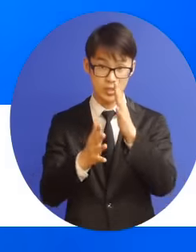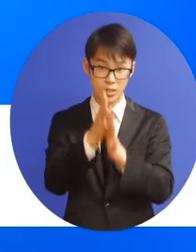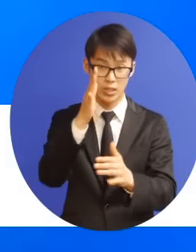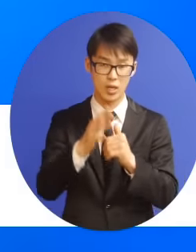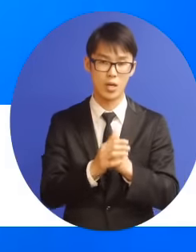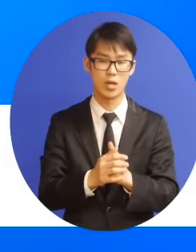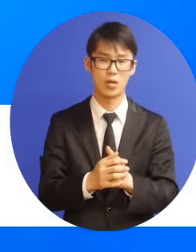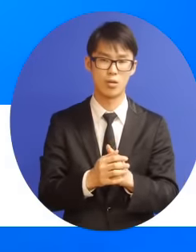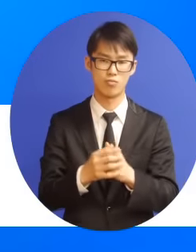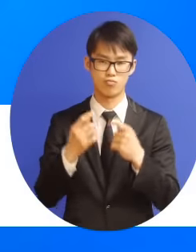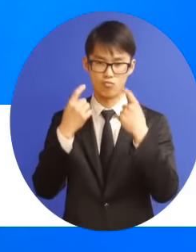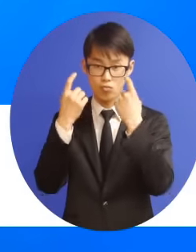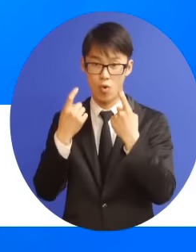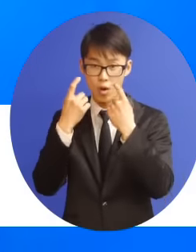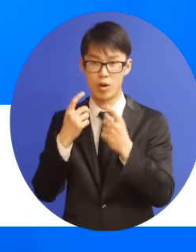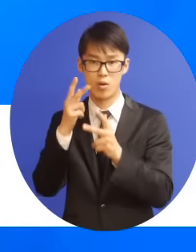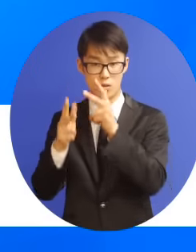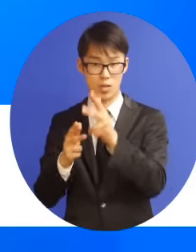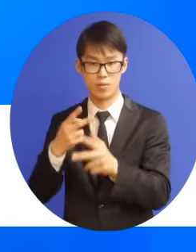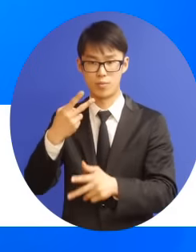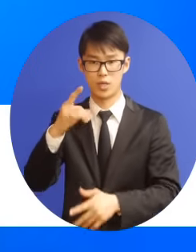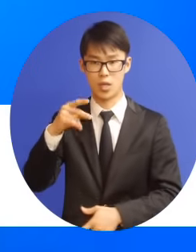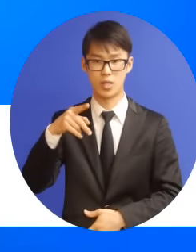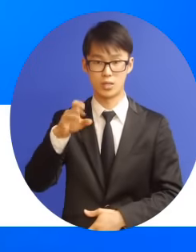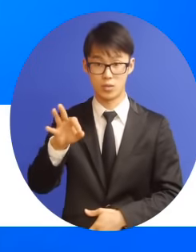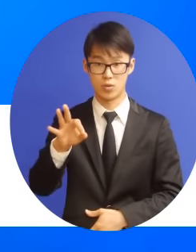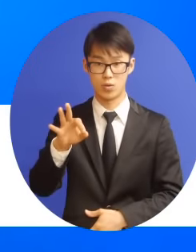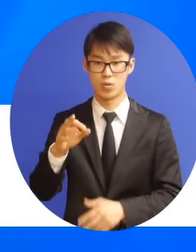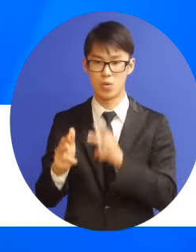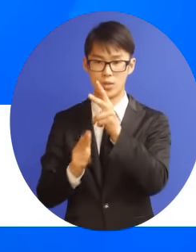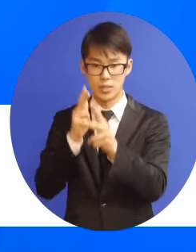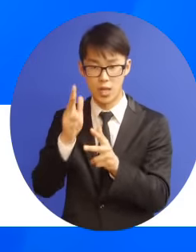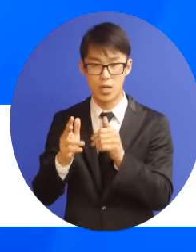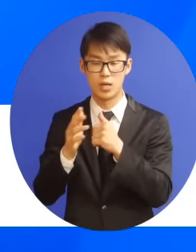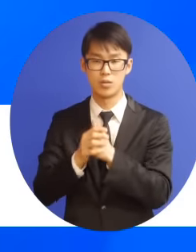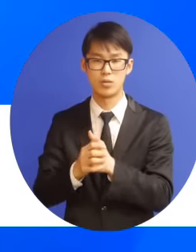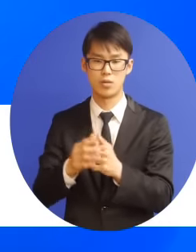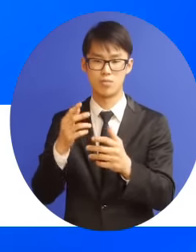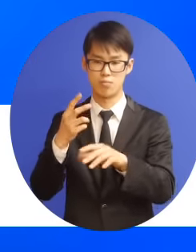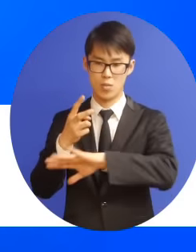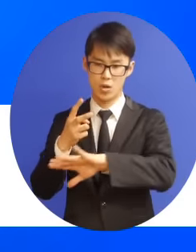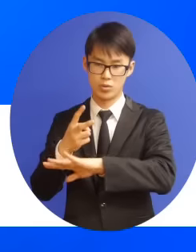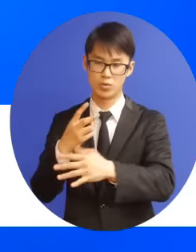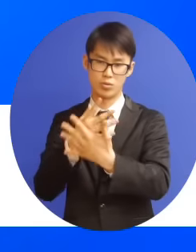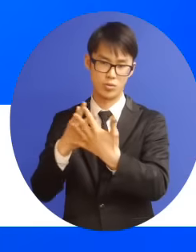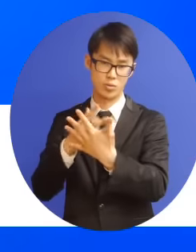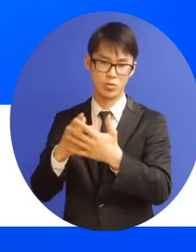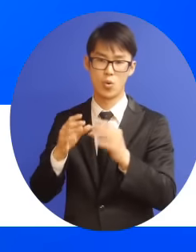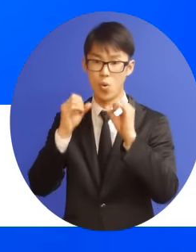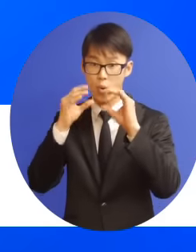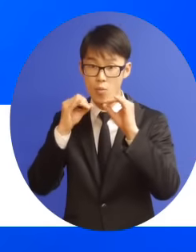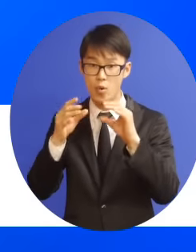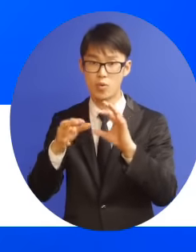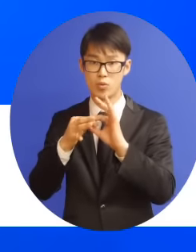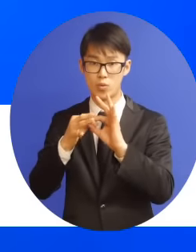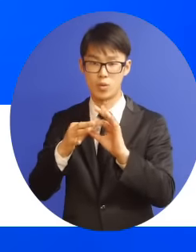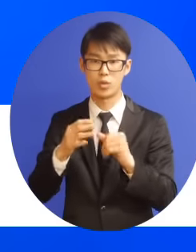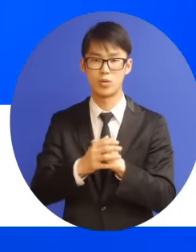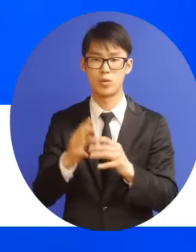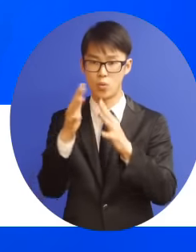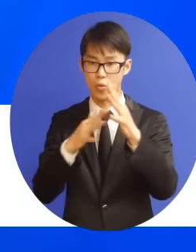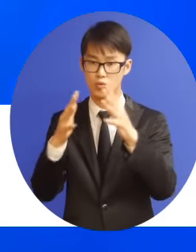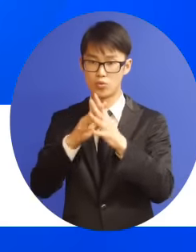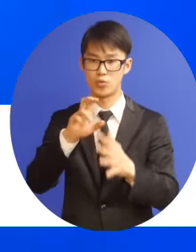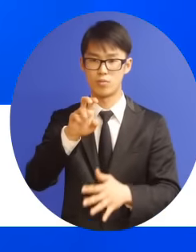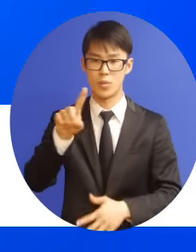공주시가 관내 관광버스 업체인 대성 해외관광의 후원으로 버스 랩핑 광고를 통해 공주시 마스코트 고마군과